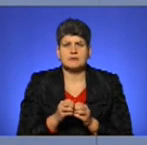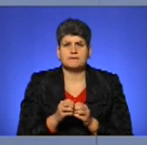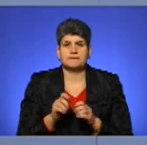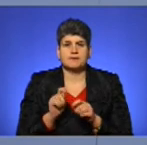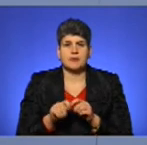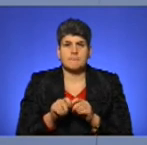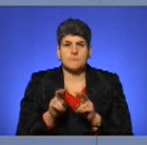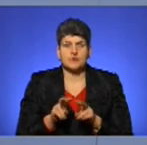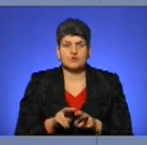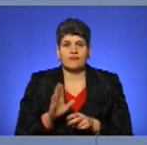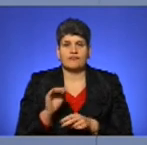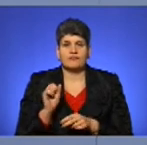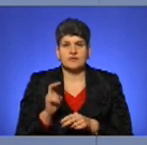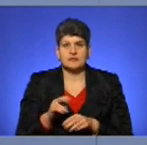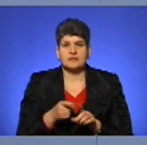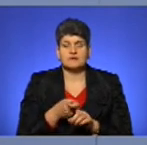моніторингом ВІЛ-інфекції з